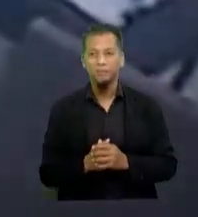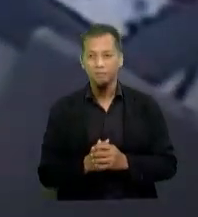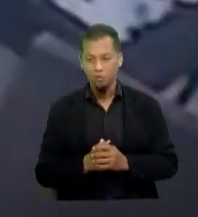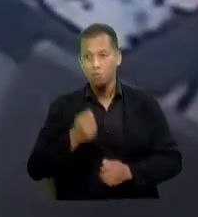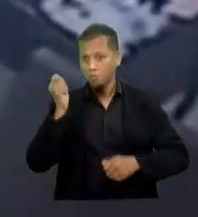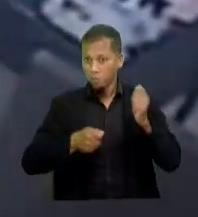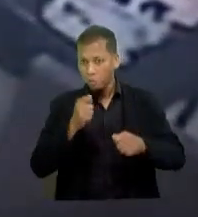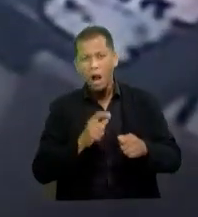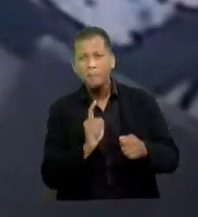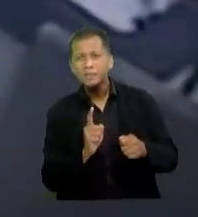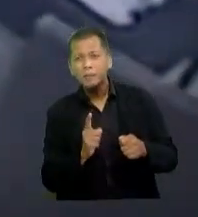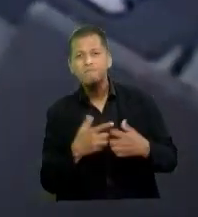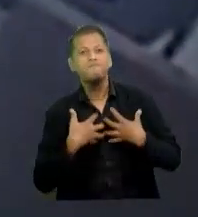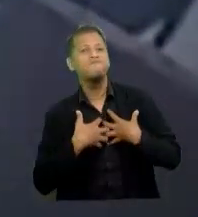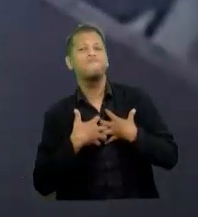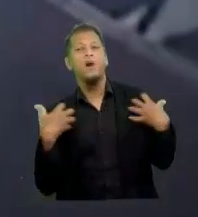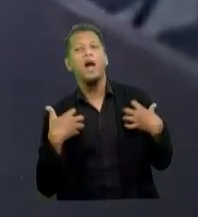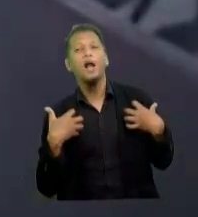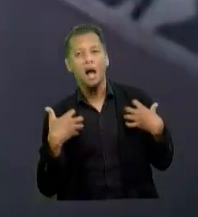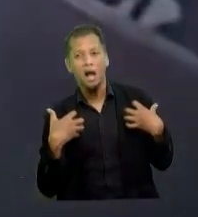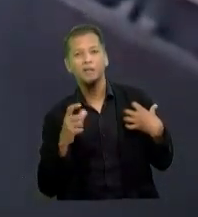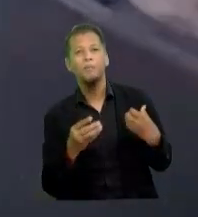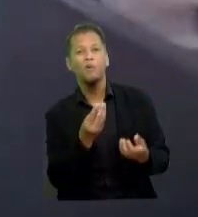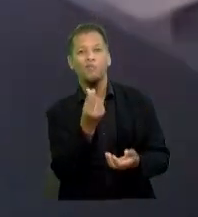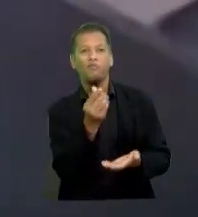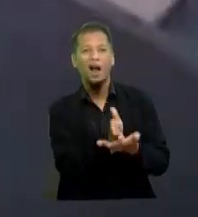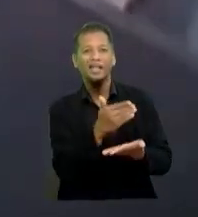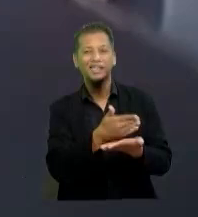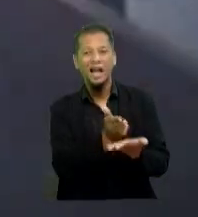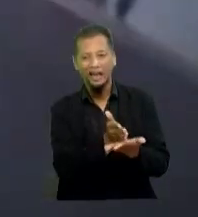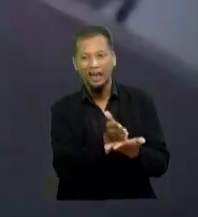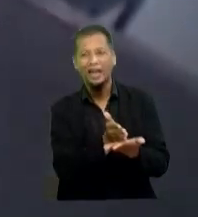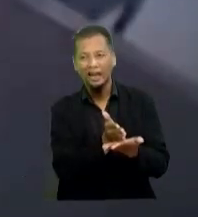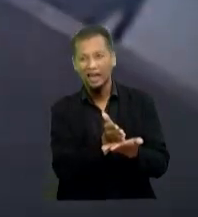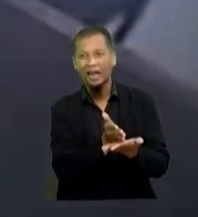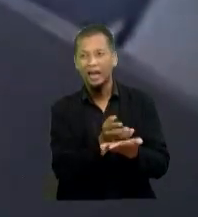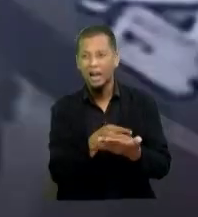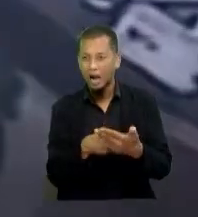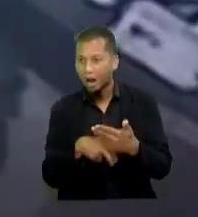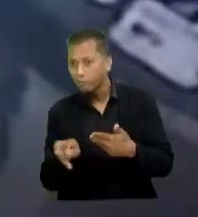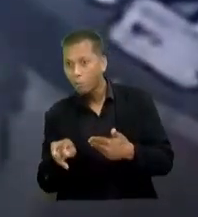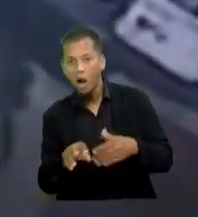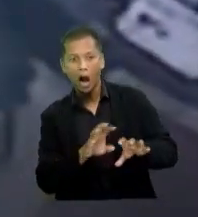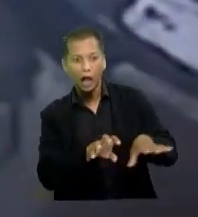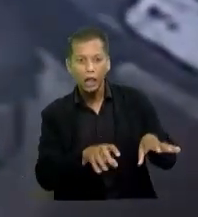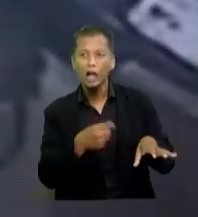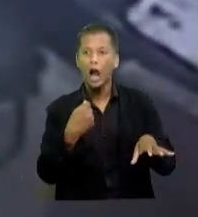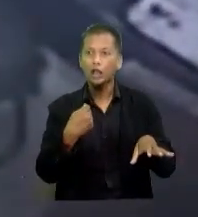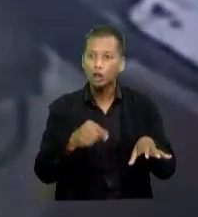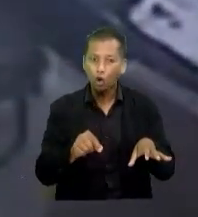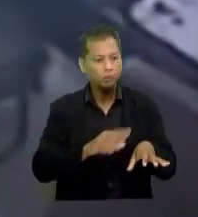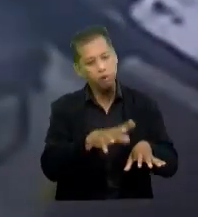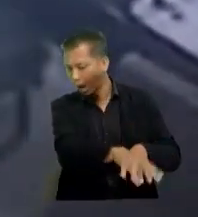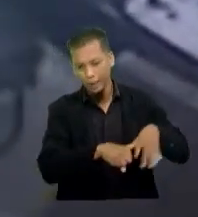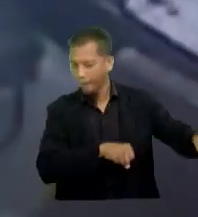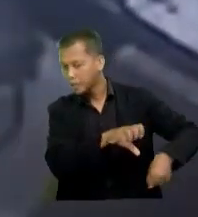sejumlah peralatan kantor serta alat-alat bengkel milik adiknya. Sang adik mengaku pengerusakan dilakukan akibat pembagian rata